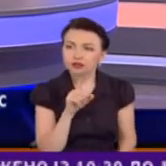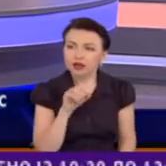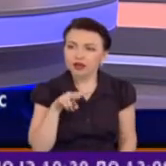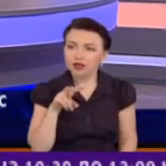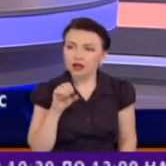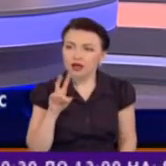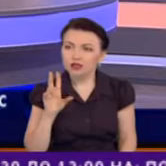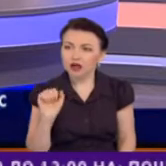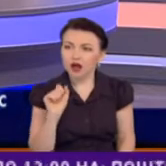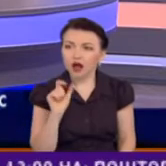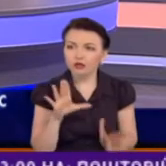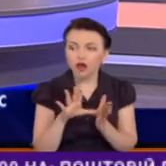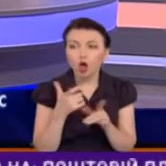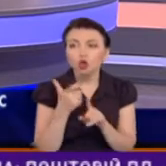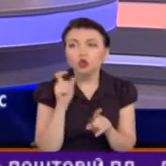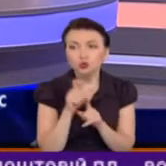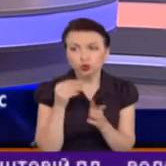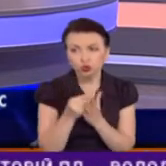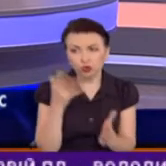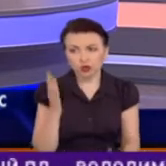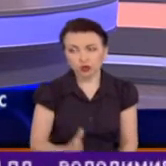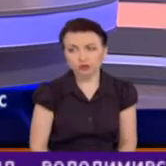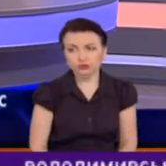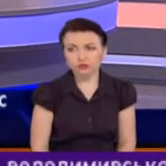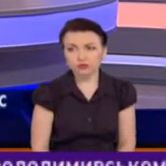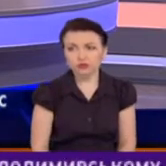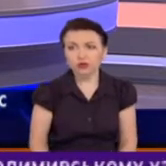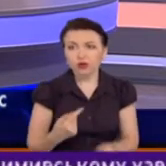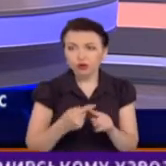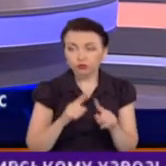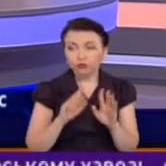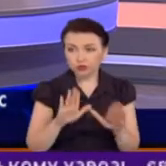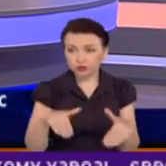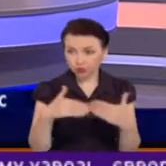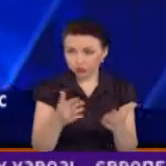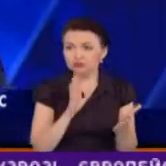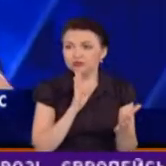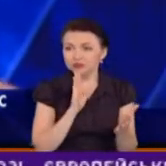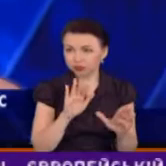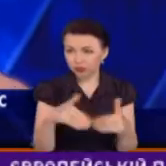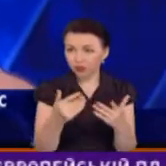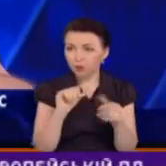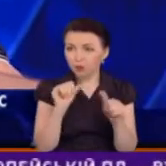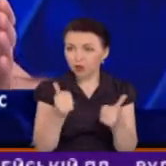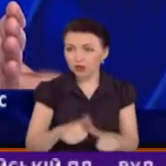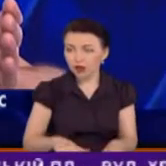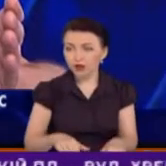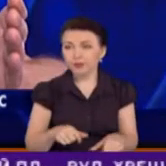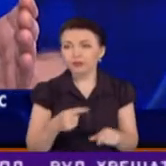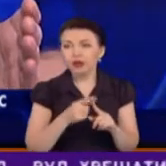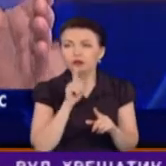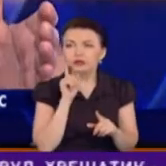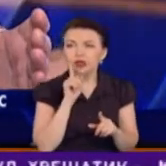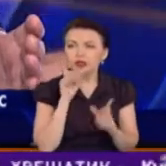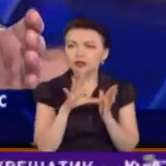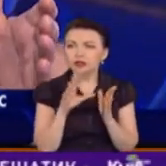розумієте, що ми ну, вона дуже дорога. І за неї, по суті, от запропонованої моделі, те, про що пані Марія каже, те, зелена коштує